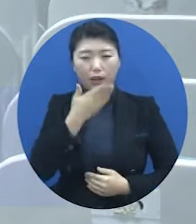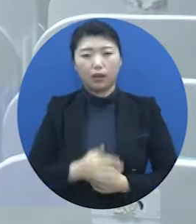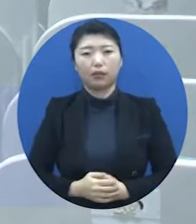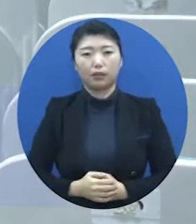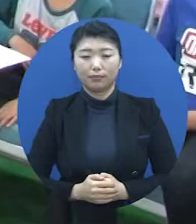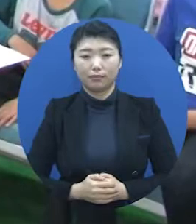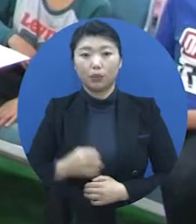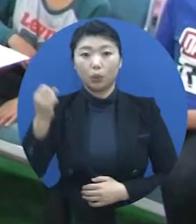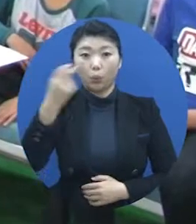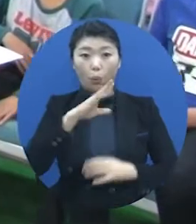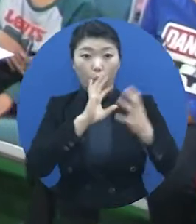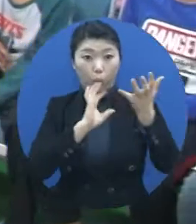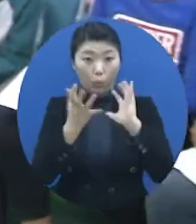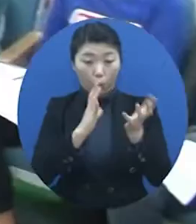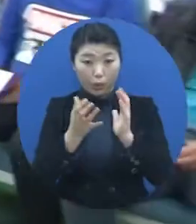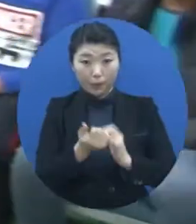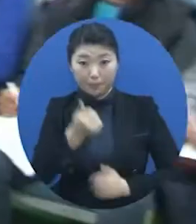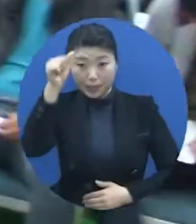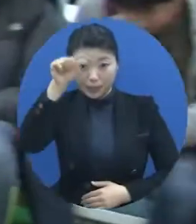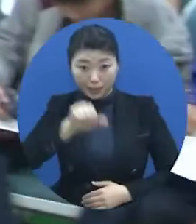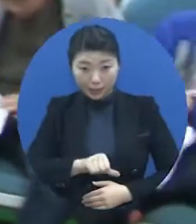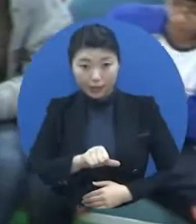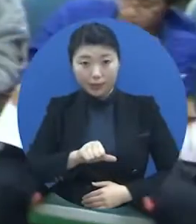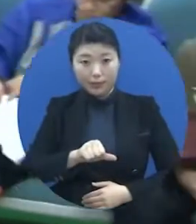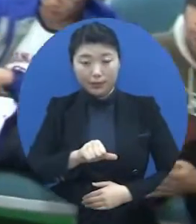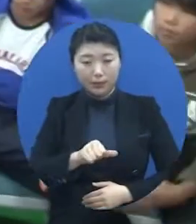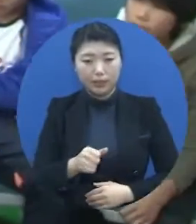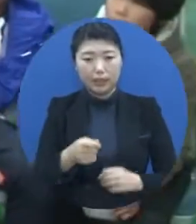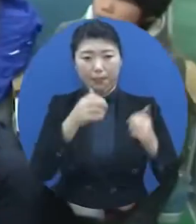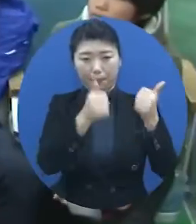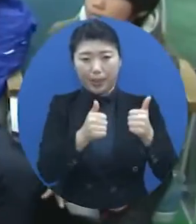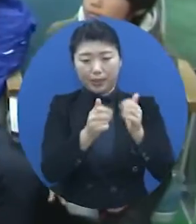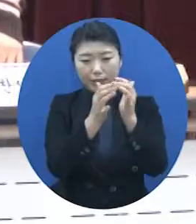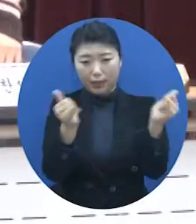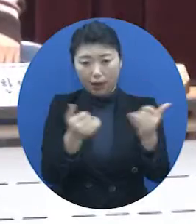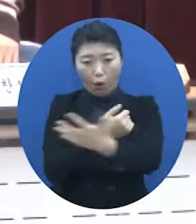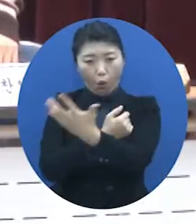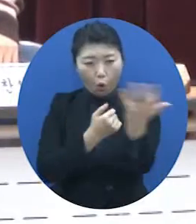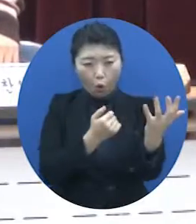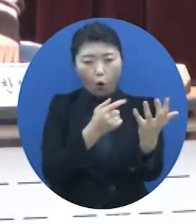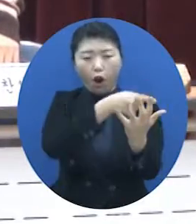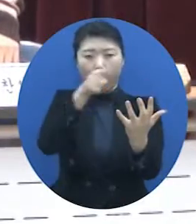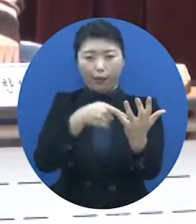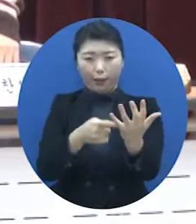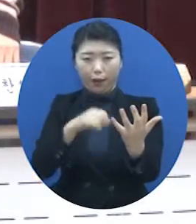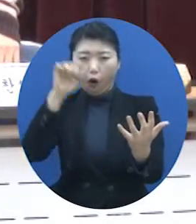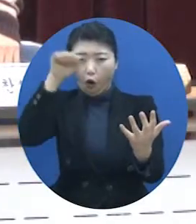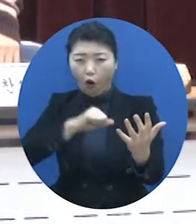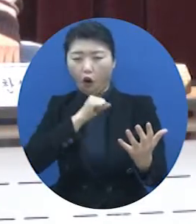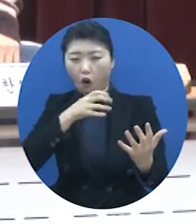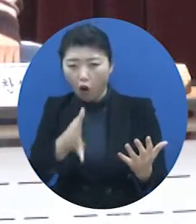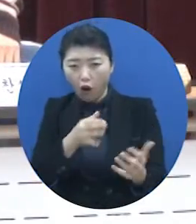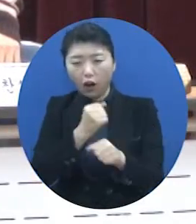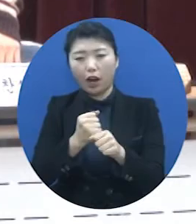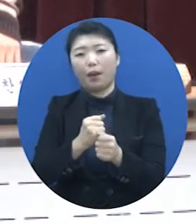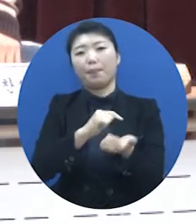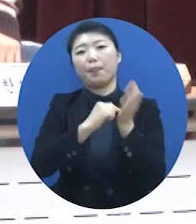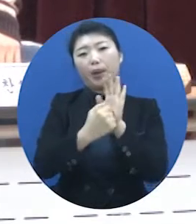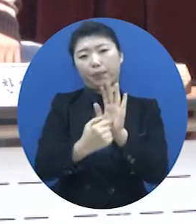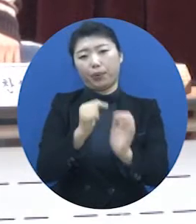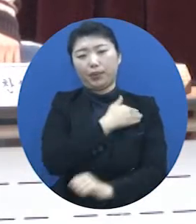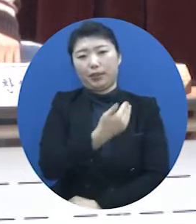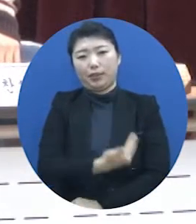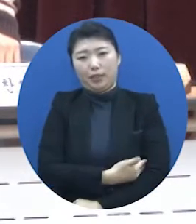같습니다. 또한 토론의 승패가 판정단에 달려있기 때문에 청중을 설득시킬 화법과